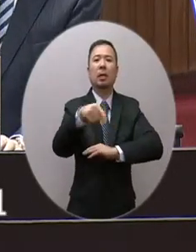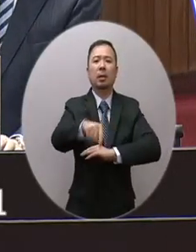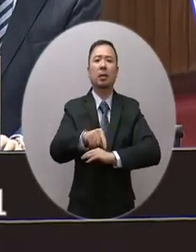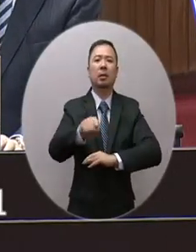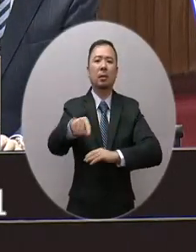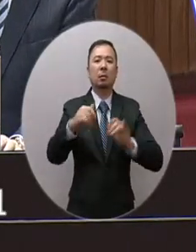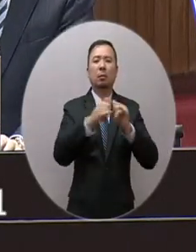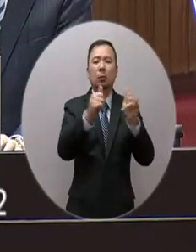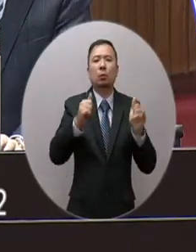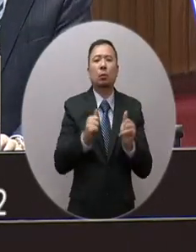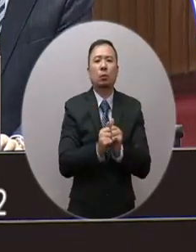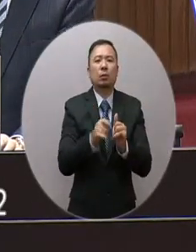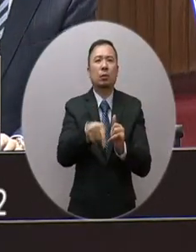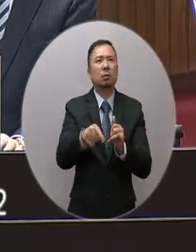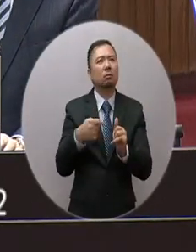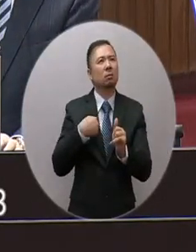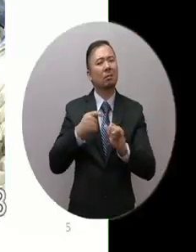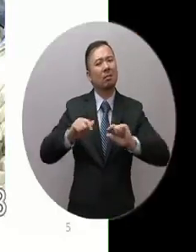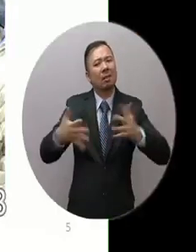那距离台东市差不多